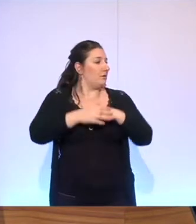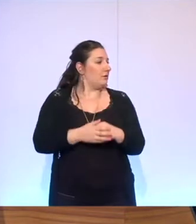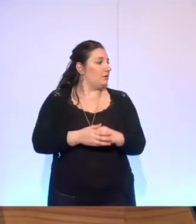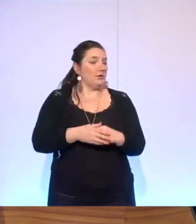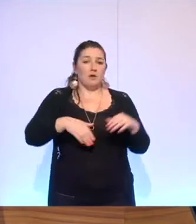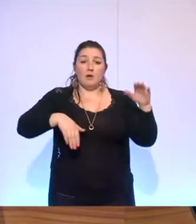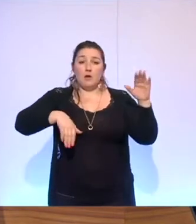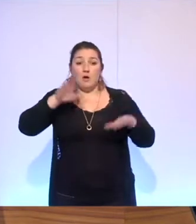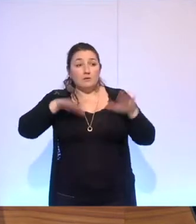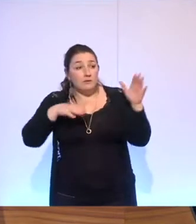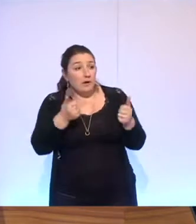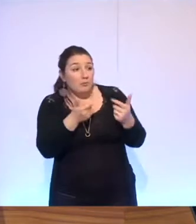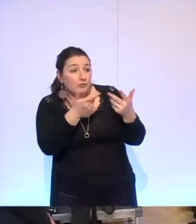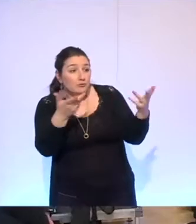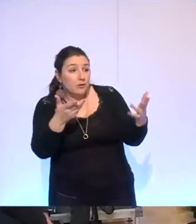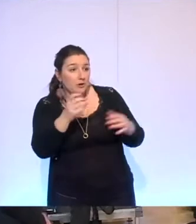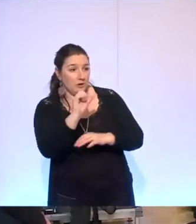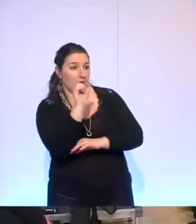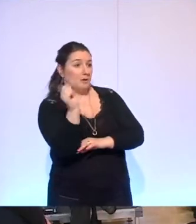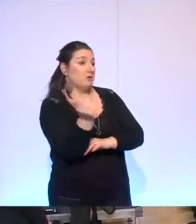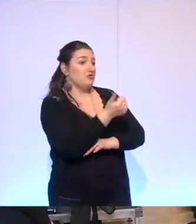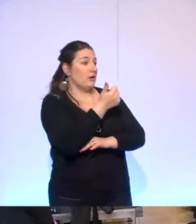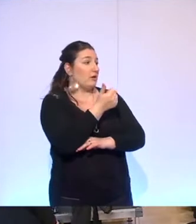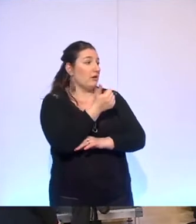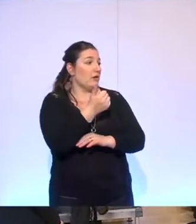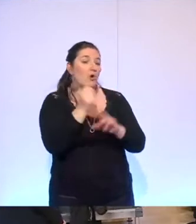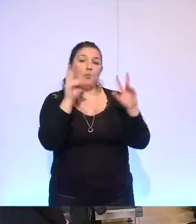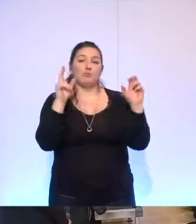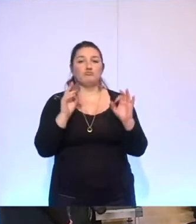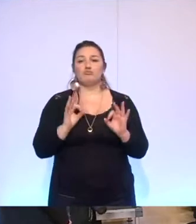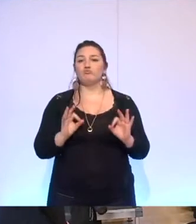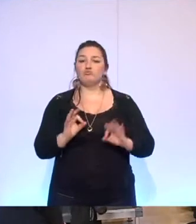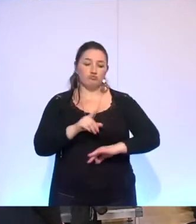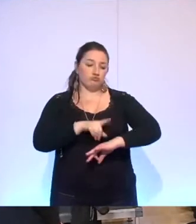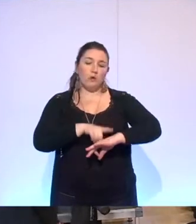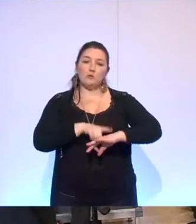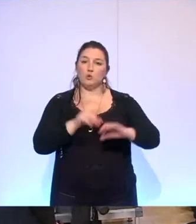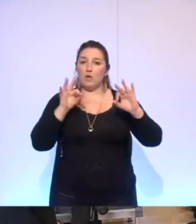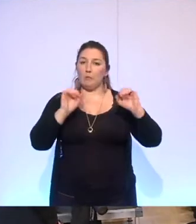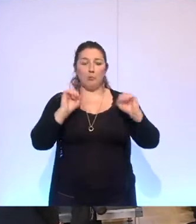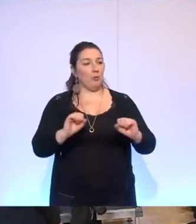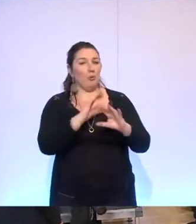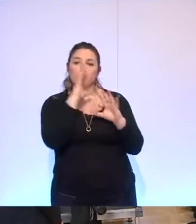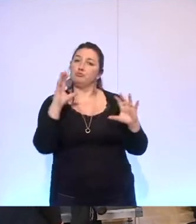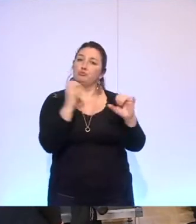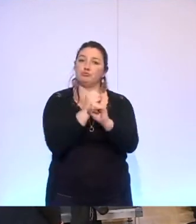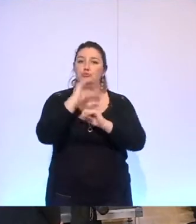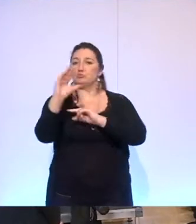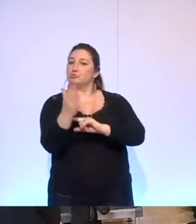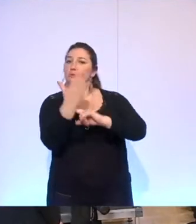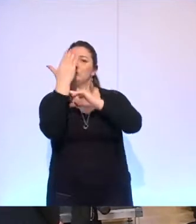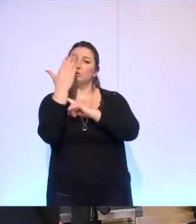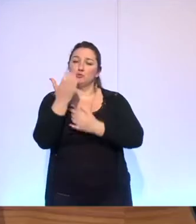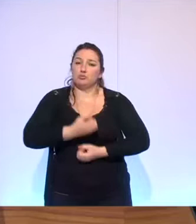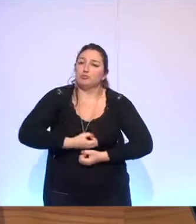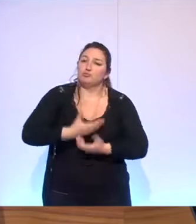s'il y en a plusieurs, donc, peuvent, dans un temps raisonnable et librement, présenter quelques mots pour, enfin, dire